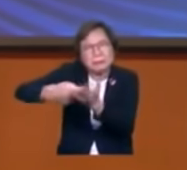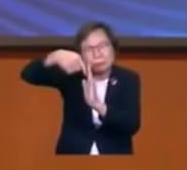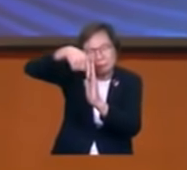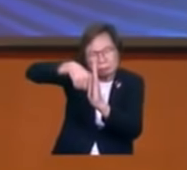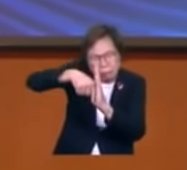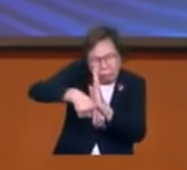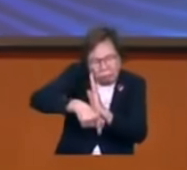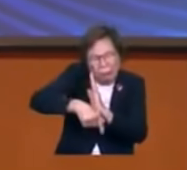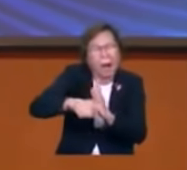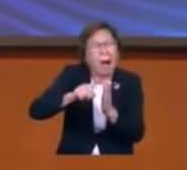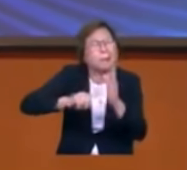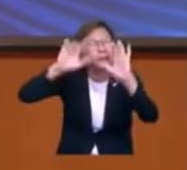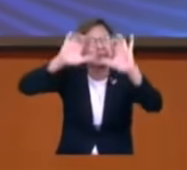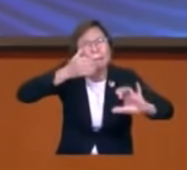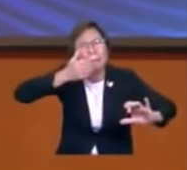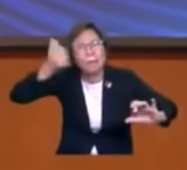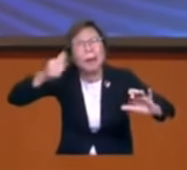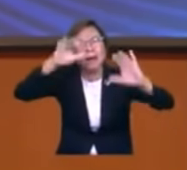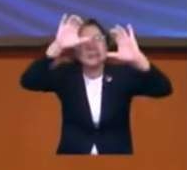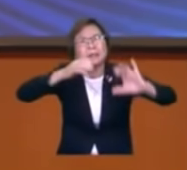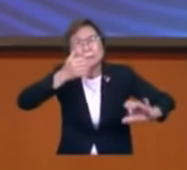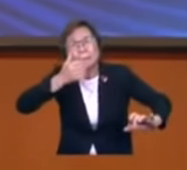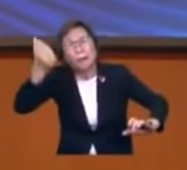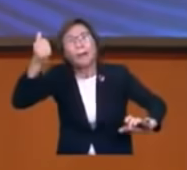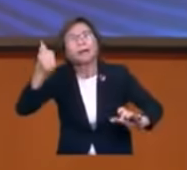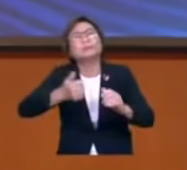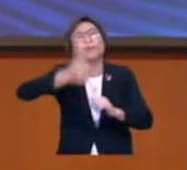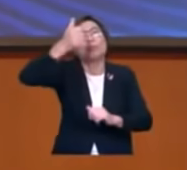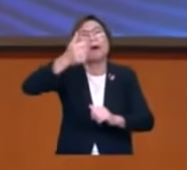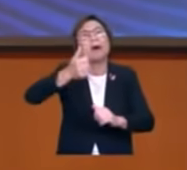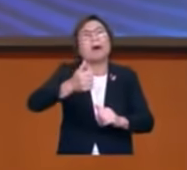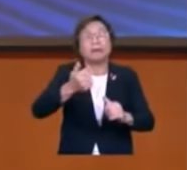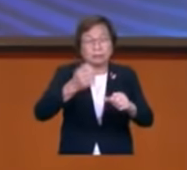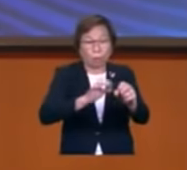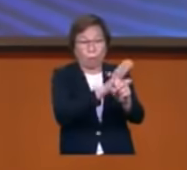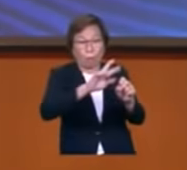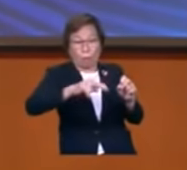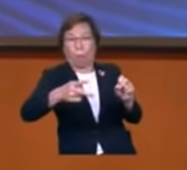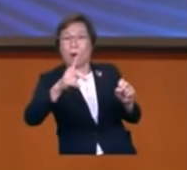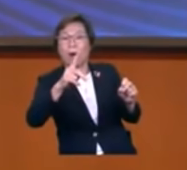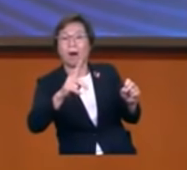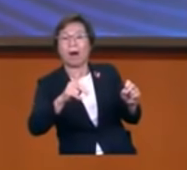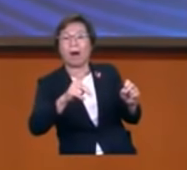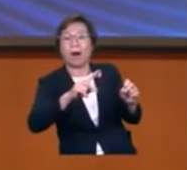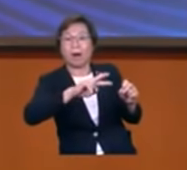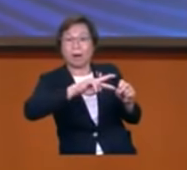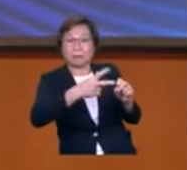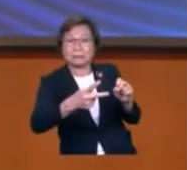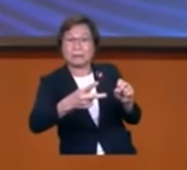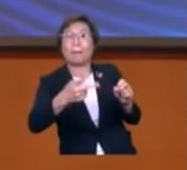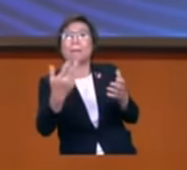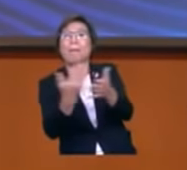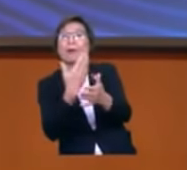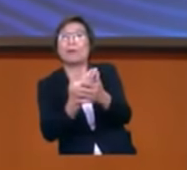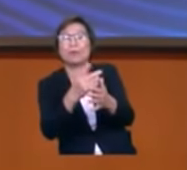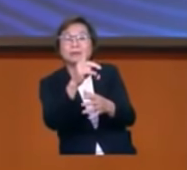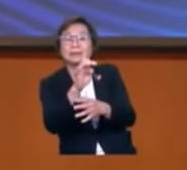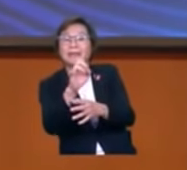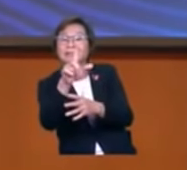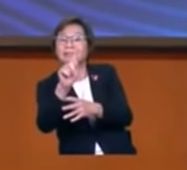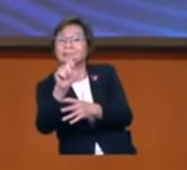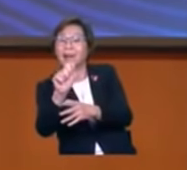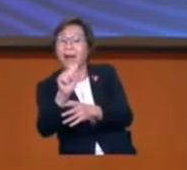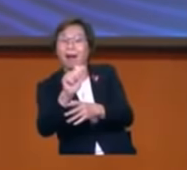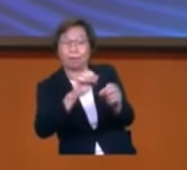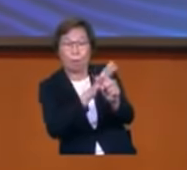pendekatannya terbaik terutamanya menyemangati lgi rodelta various kita lihat apakah